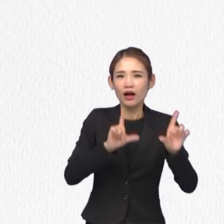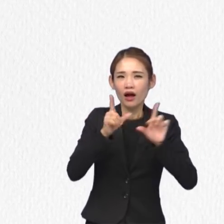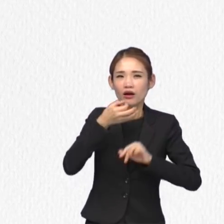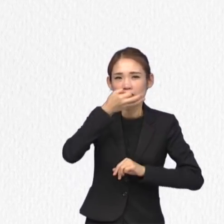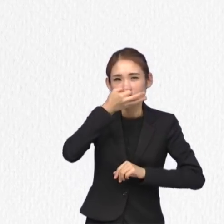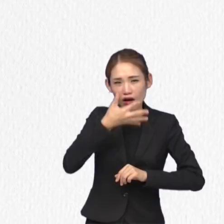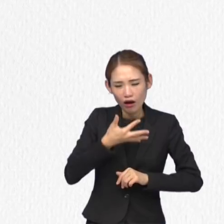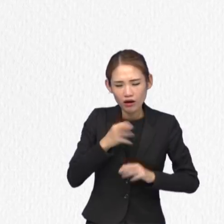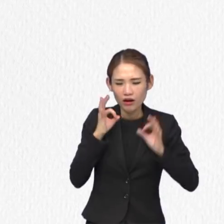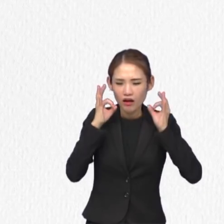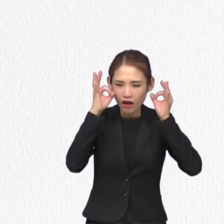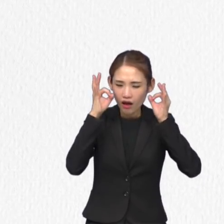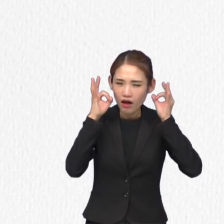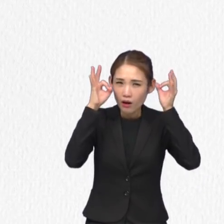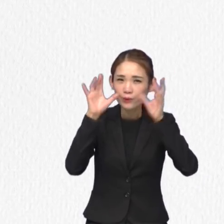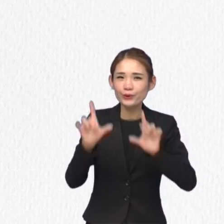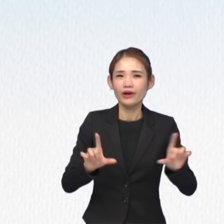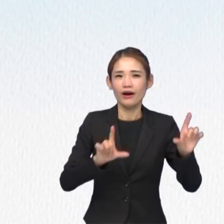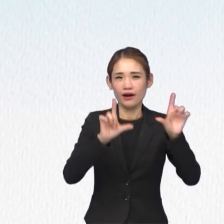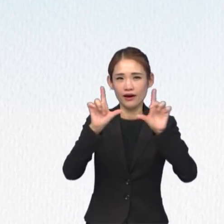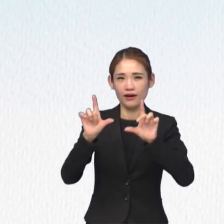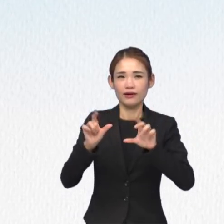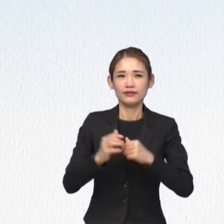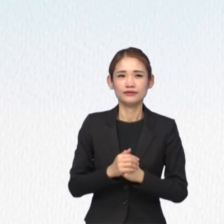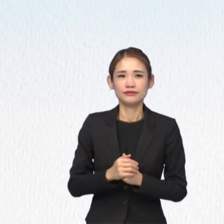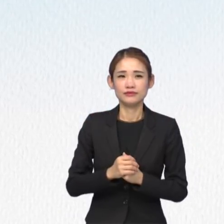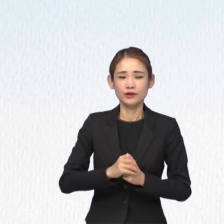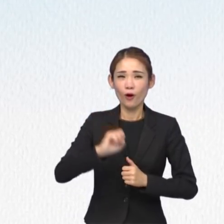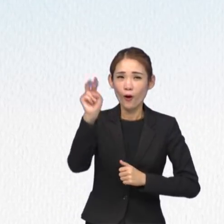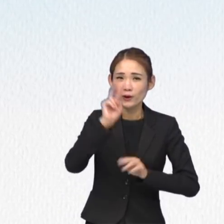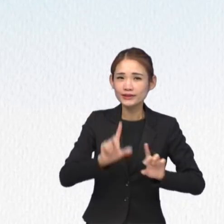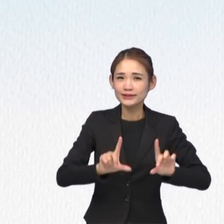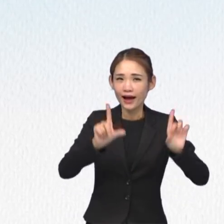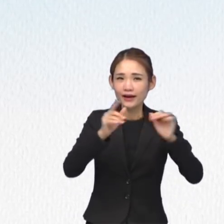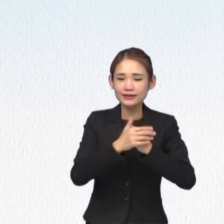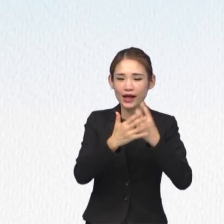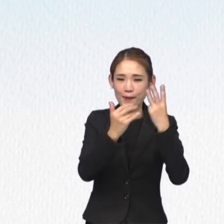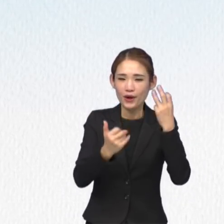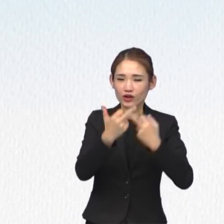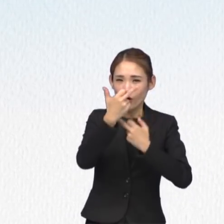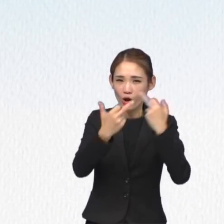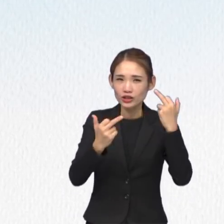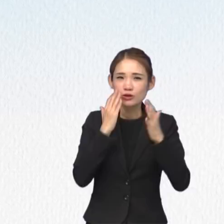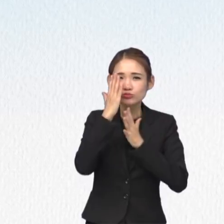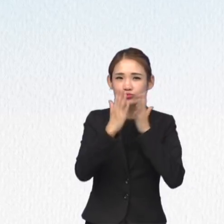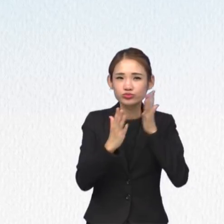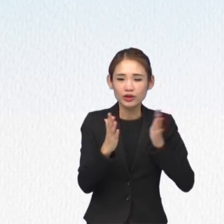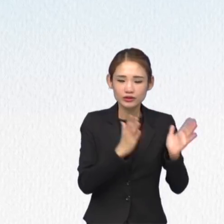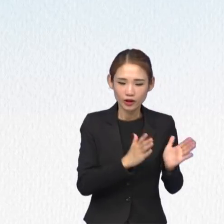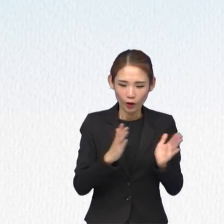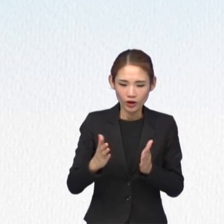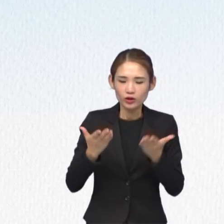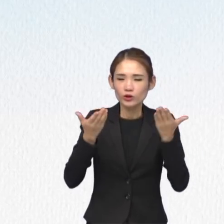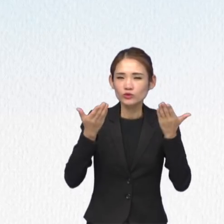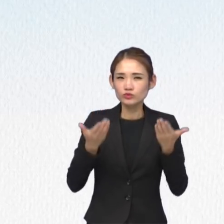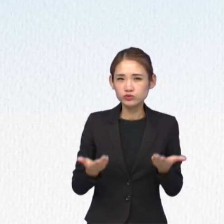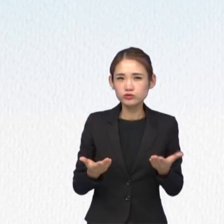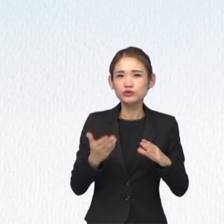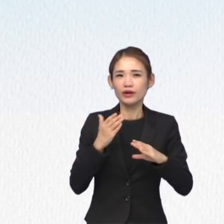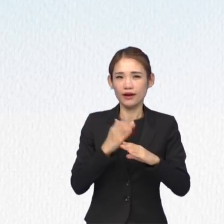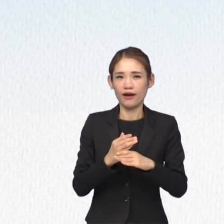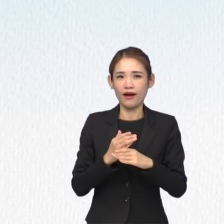겨우겨우 살아가고 있었어요 어느날 3형제가 풀밭이 정리하고 나서 쉬고 있는데